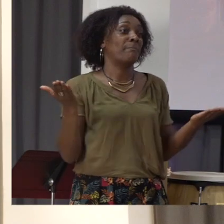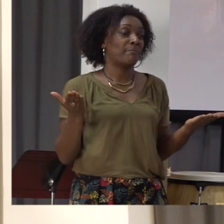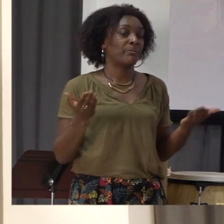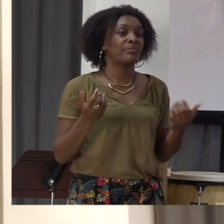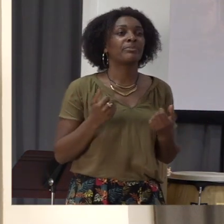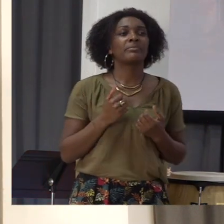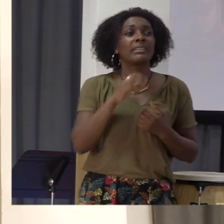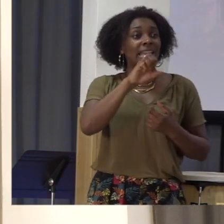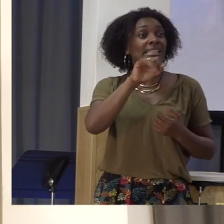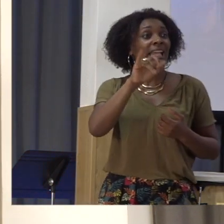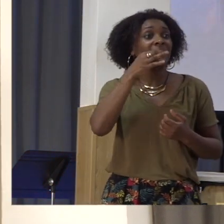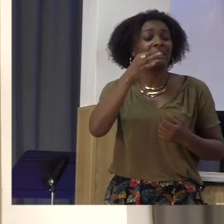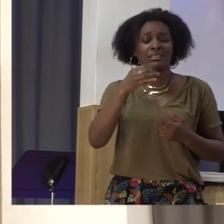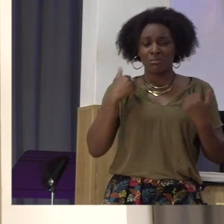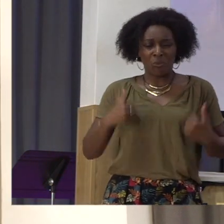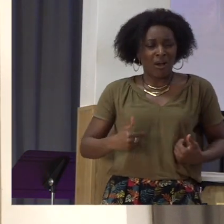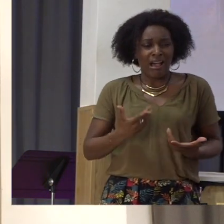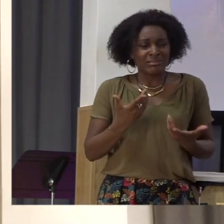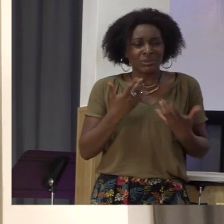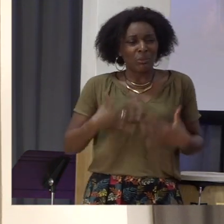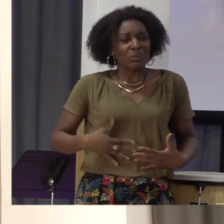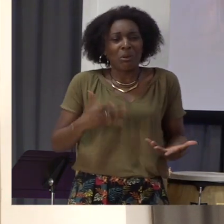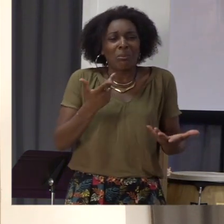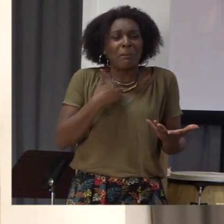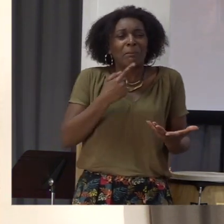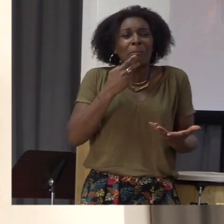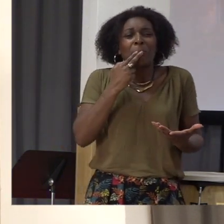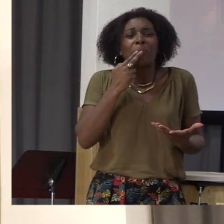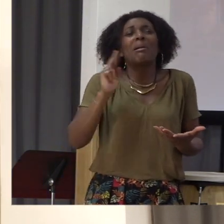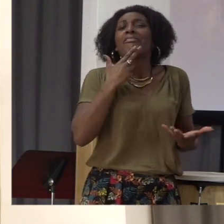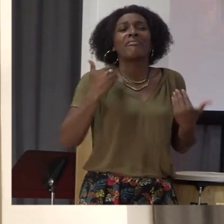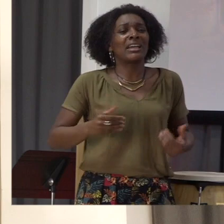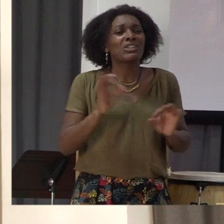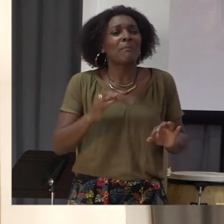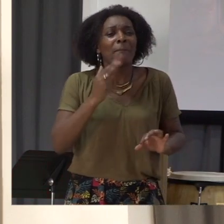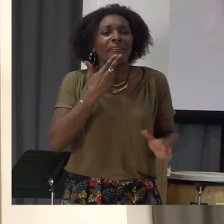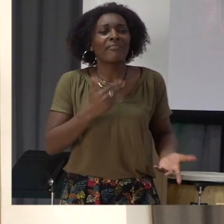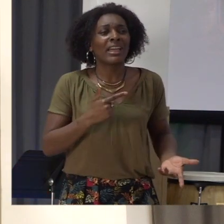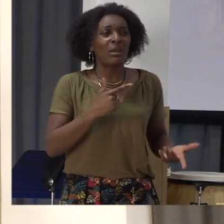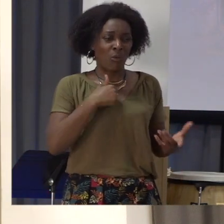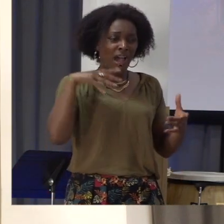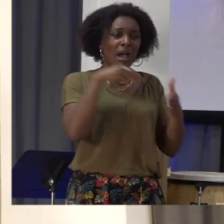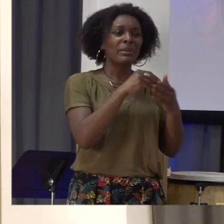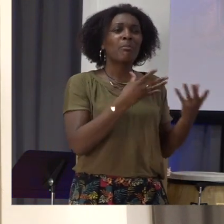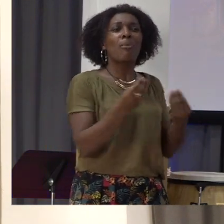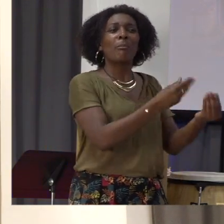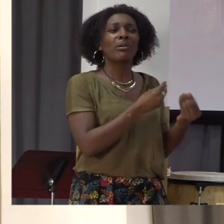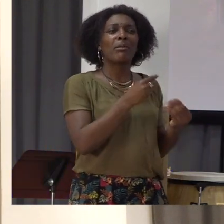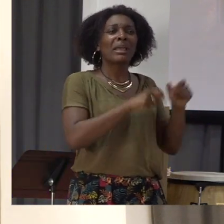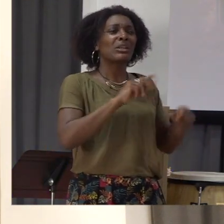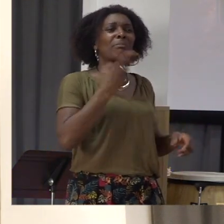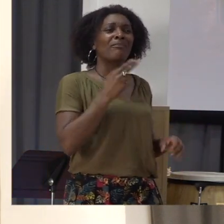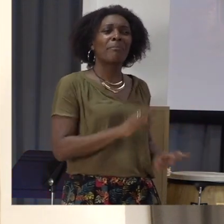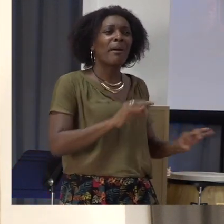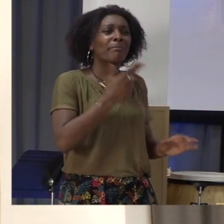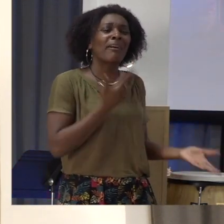suis un homme aux lèvres impures et j'habite au milieu d'un peuple dont les lèvres sont impures. Même mon entourage est impacté par